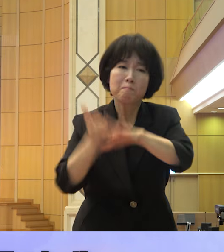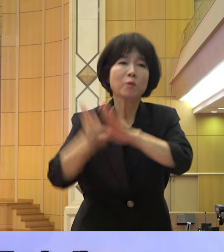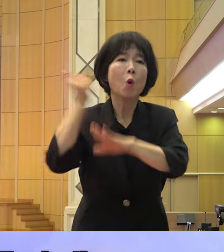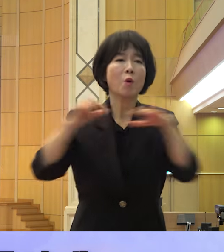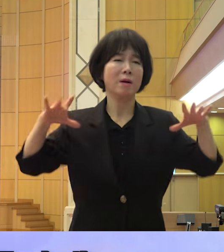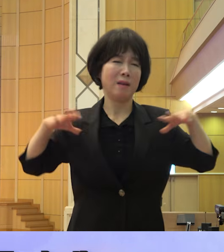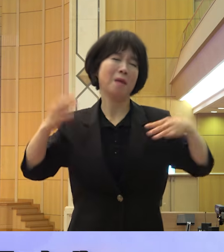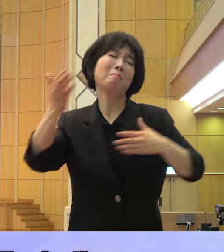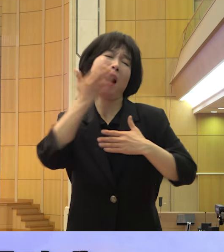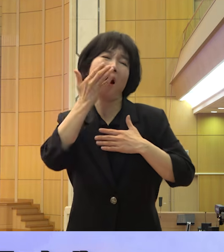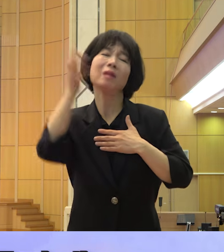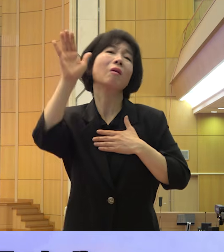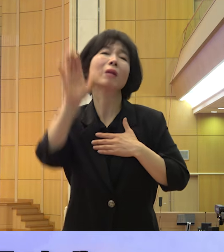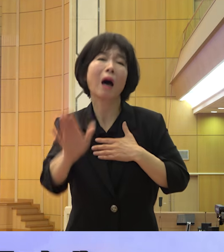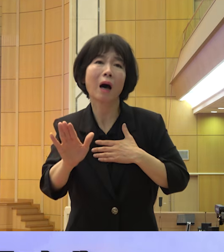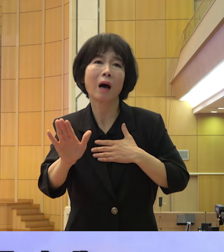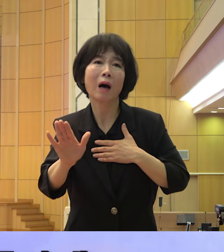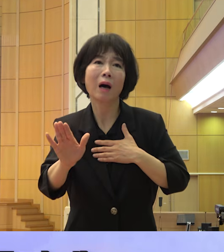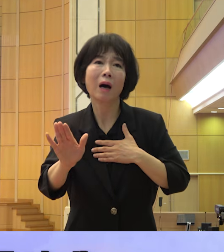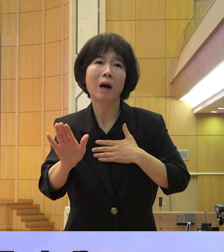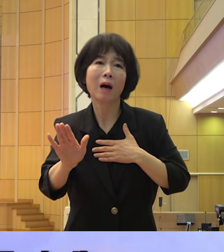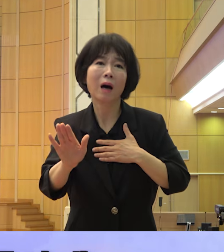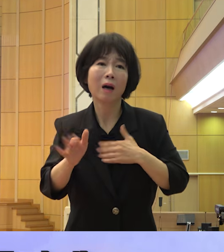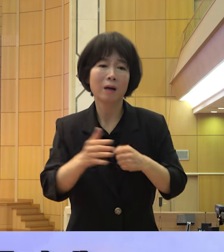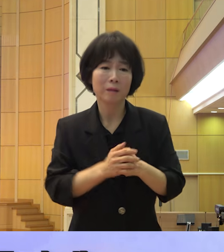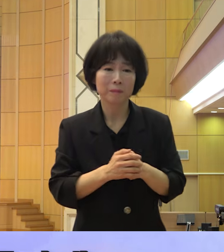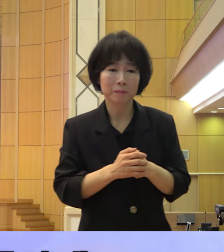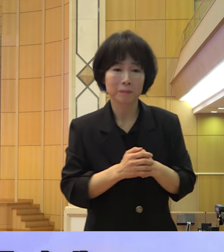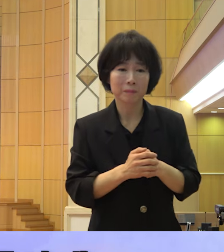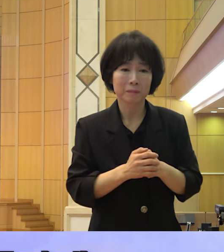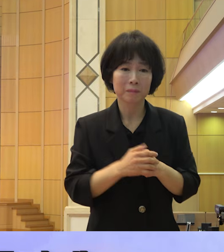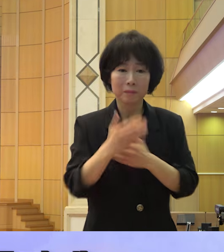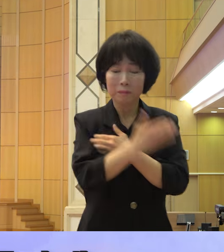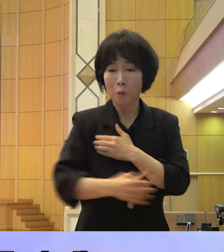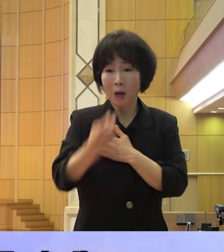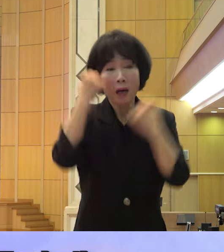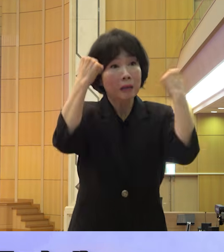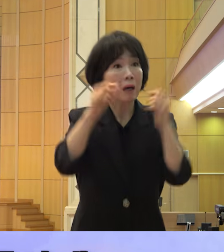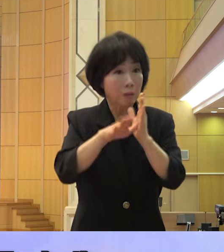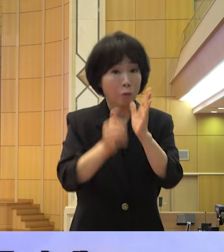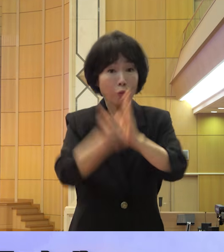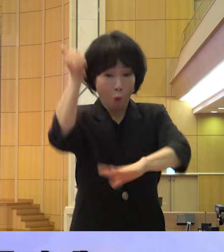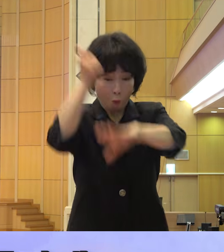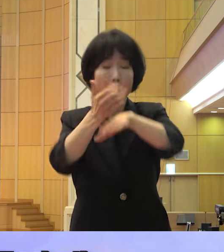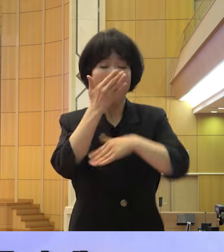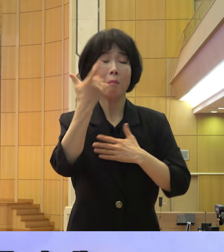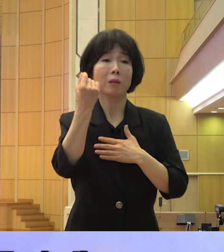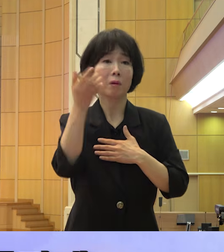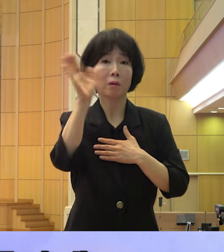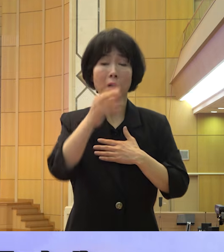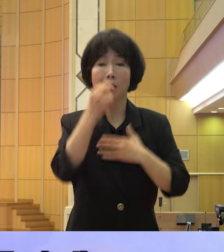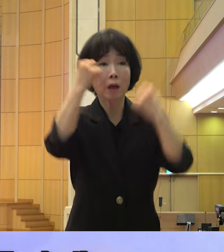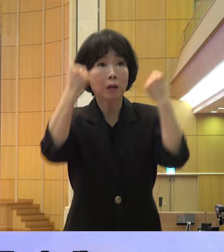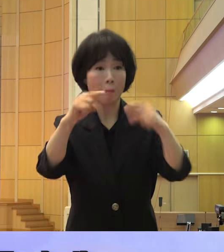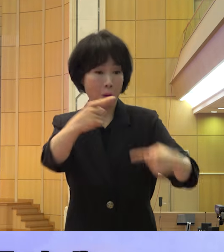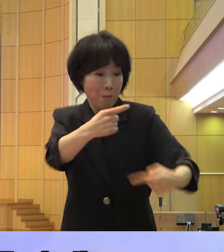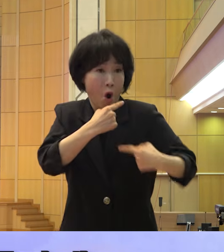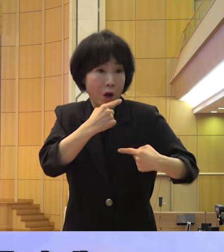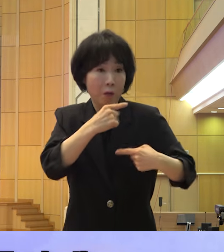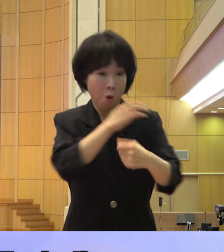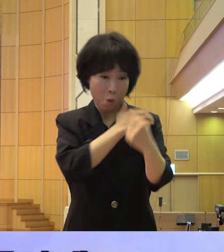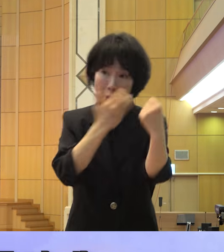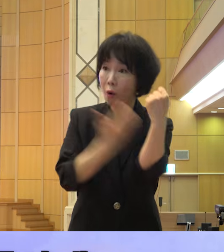성공했다고 하는데, 사실 살았을 때는 성공한 자가 되고, 살았을 때는 그 사람이